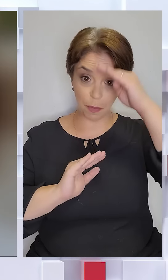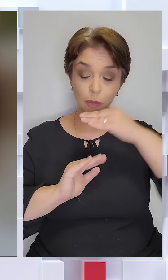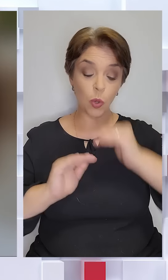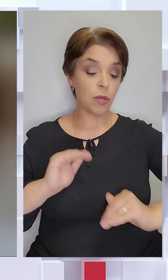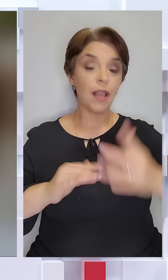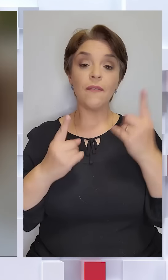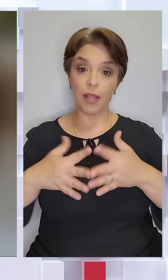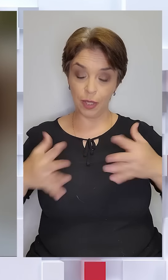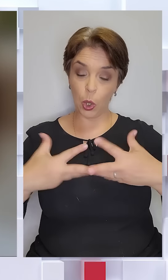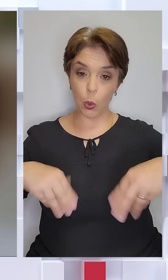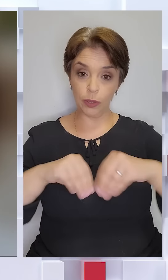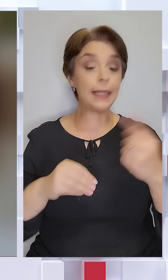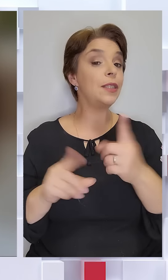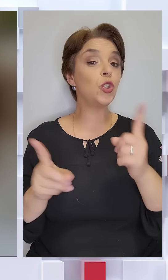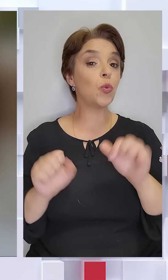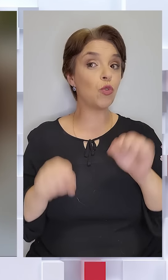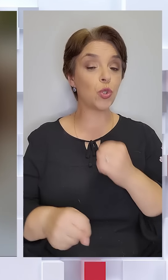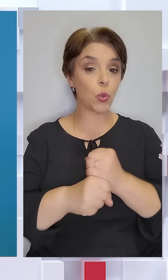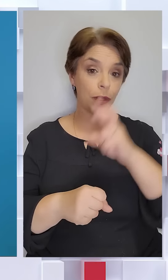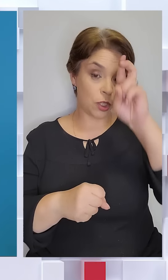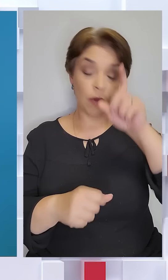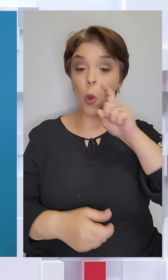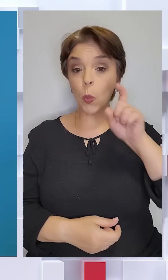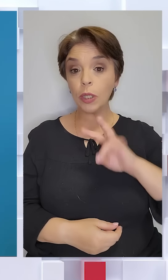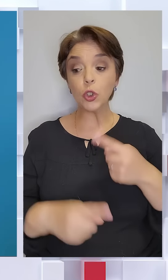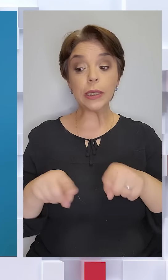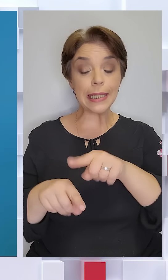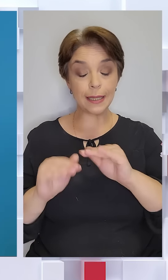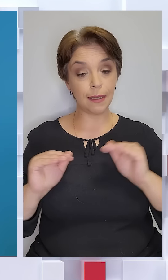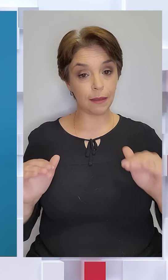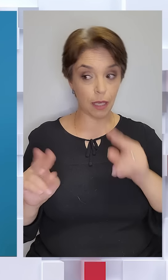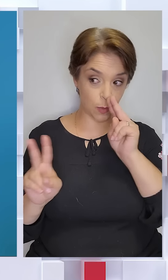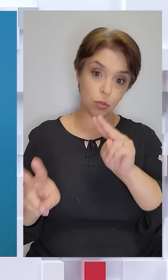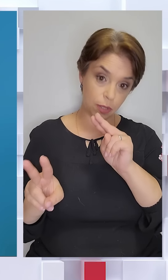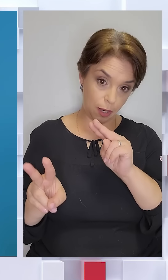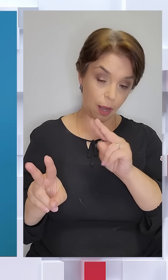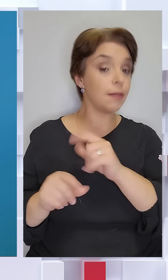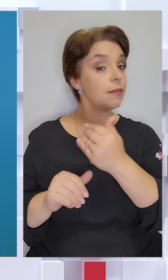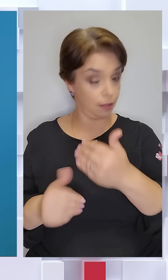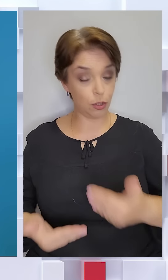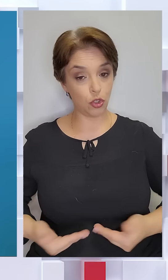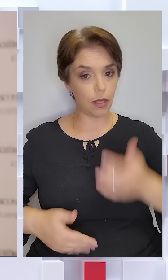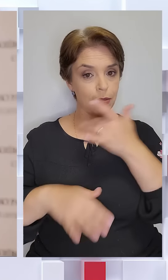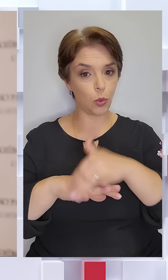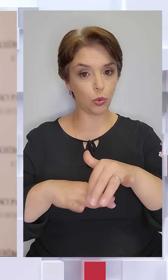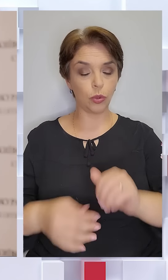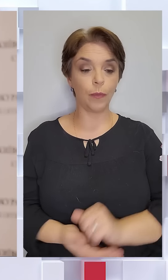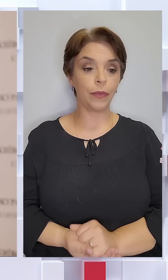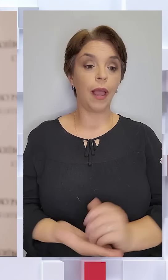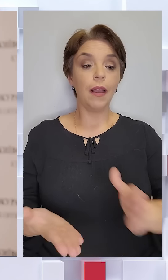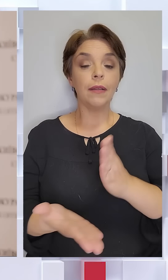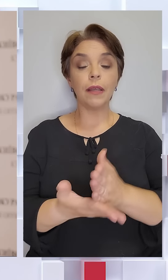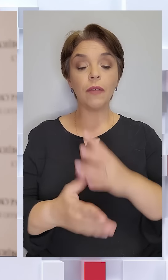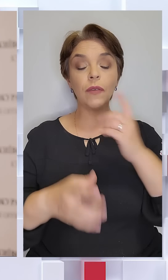і росте у великій родині. Єдине, що може зробити держава Україна щодо цих дітей – спостерігати за їх життям за кордоном.